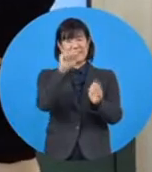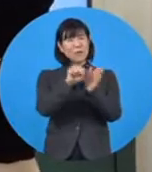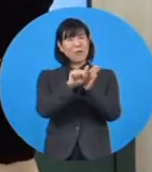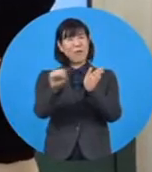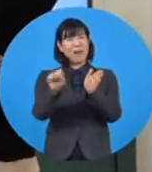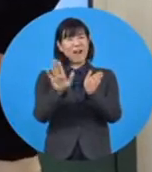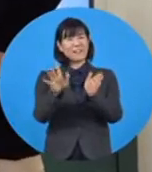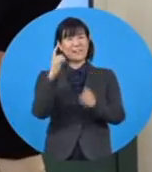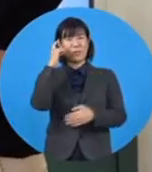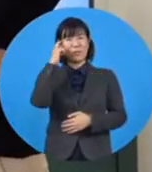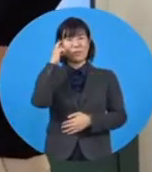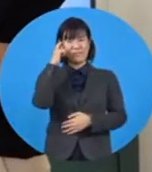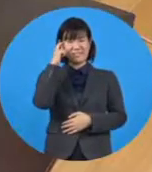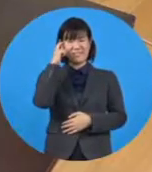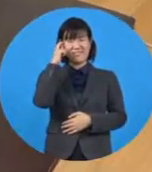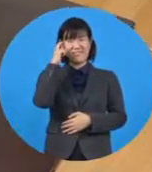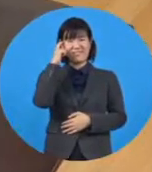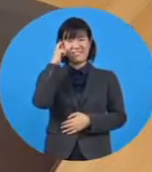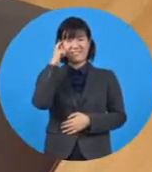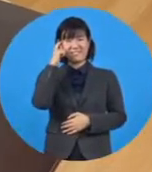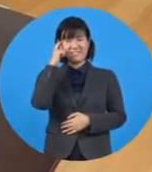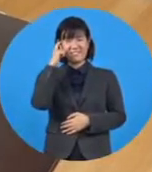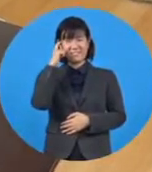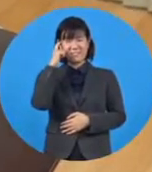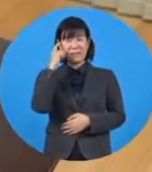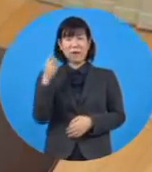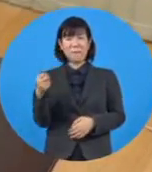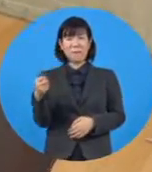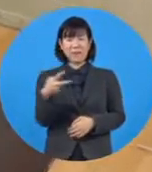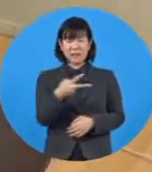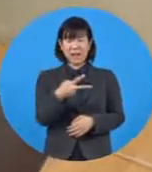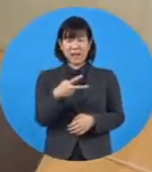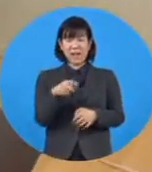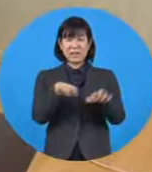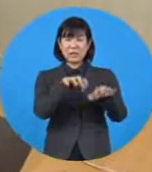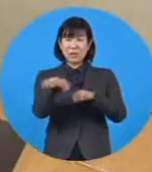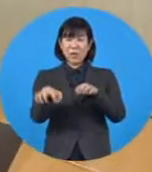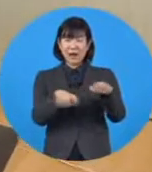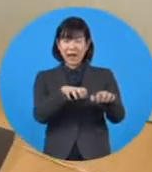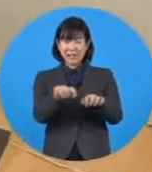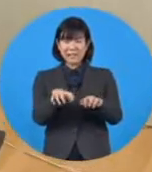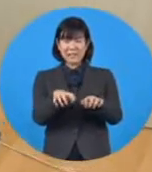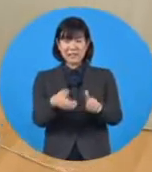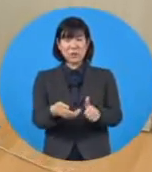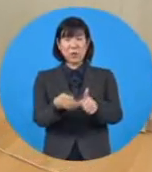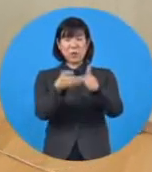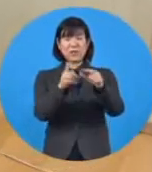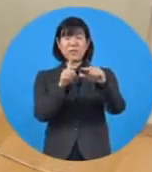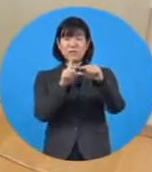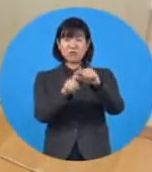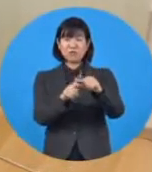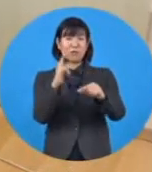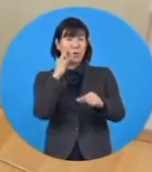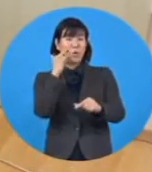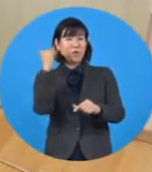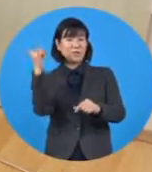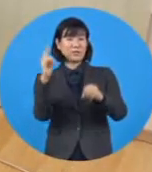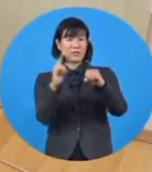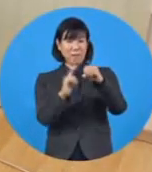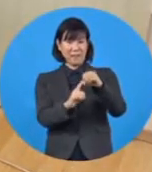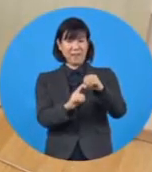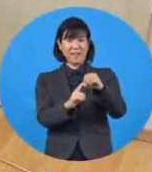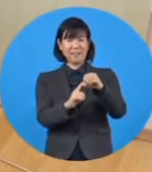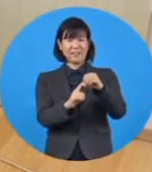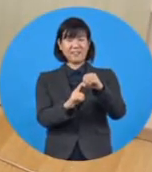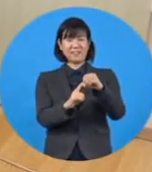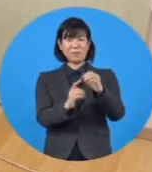かったかなと思います。 嬉しいメリットも生まれた製品。他にも何かと忙しい子育